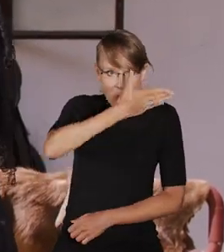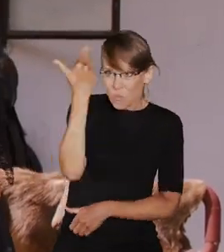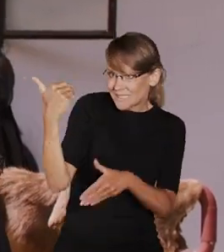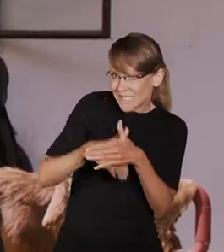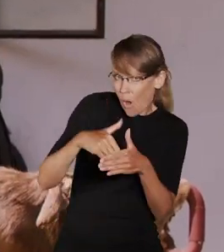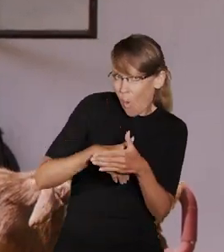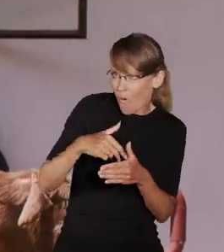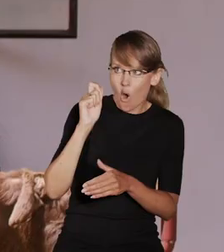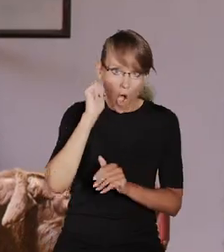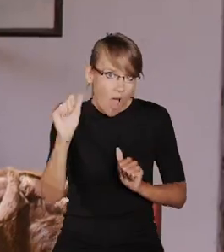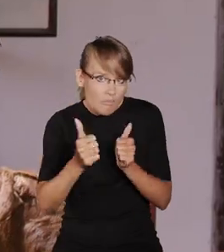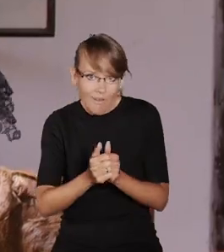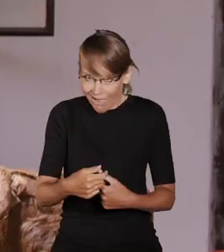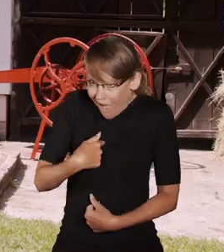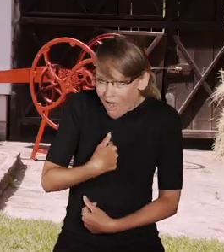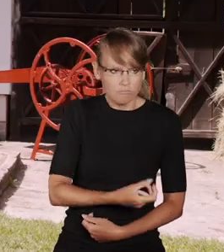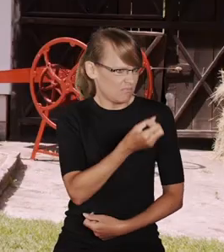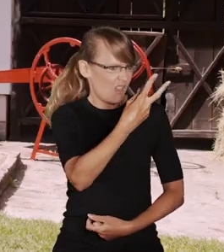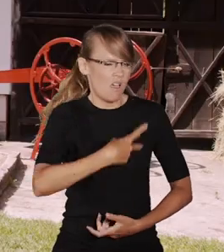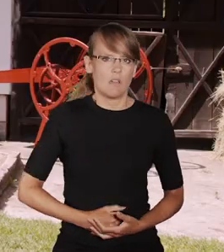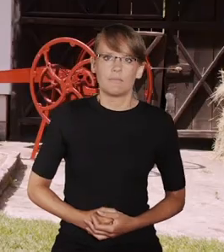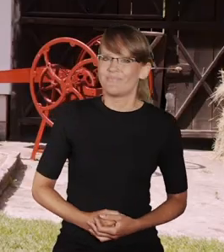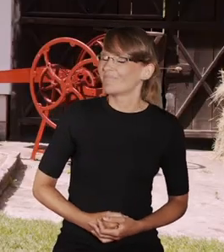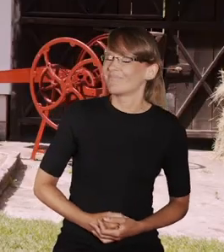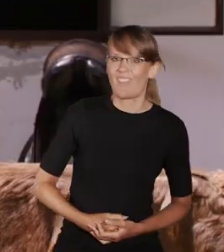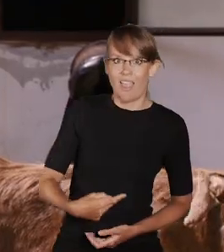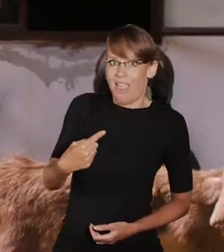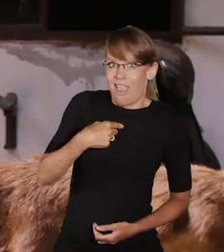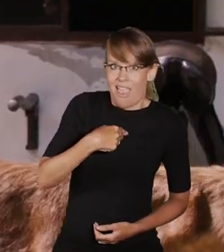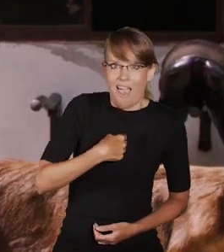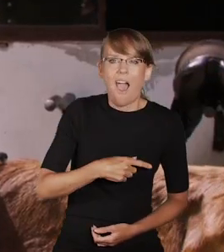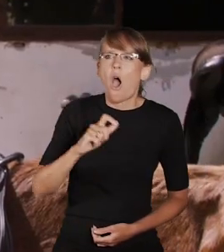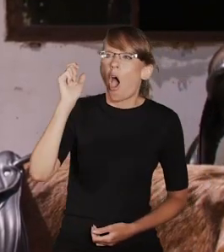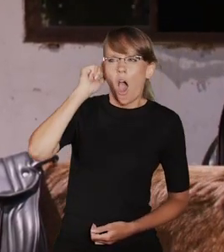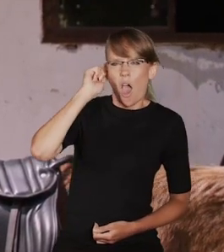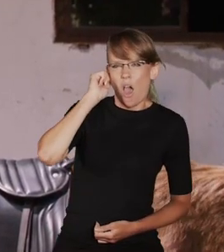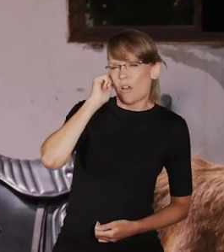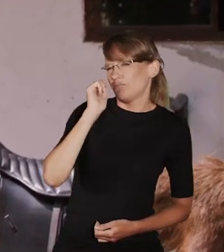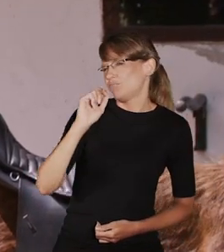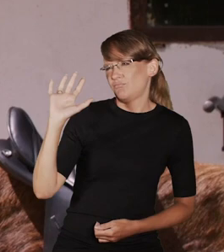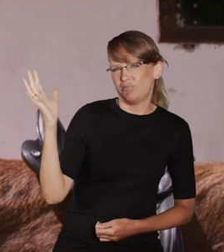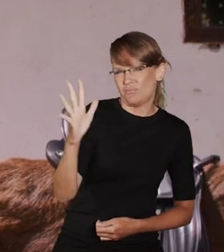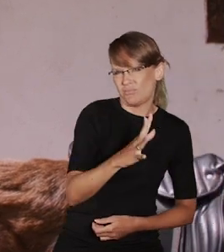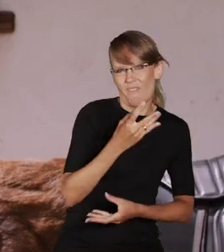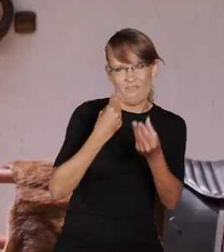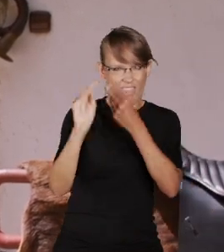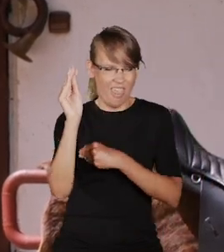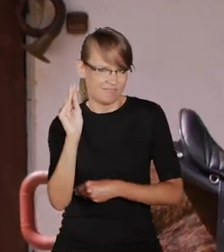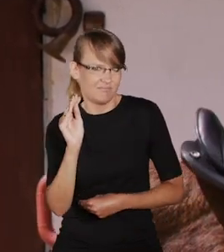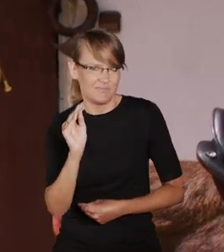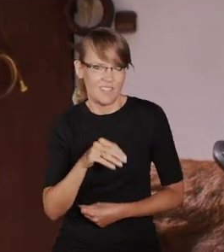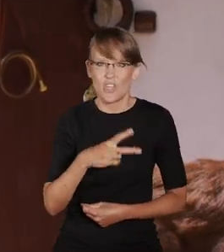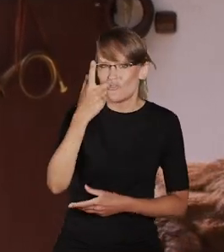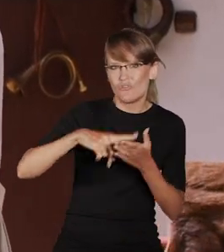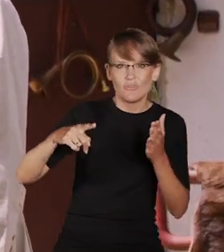Niemądre to i ordynarne. Niemądre i ordynarne. Ja nie umiem się zachować w towarzystwie kobiet. Ja.